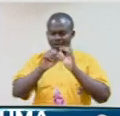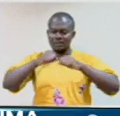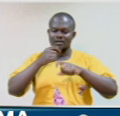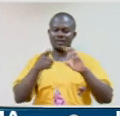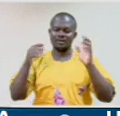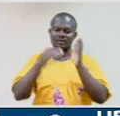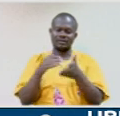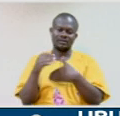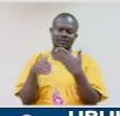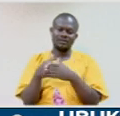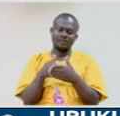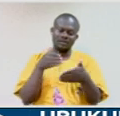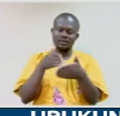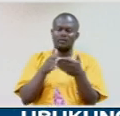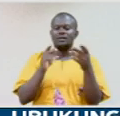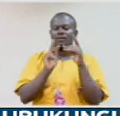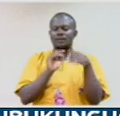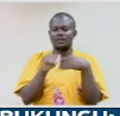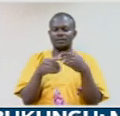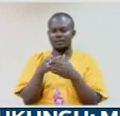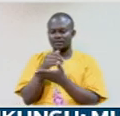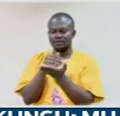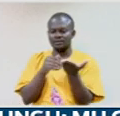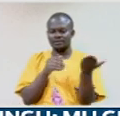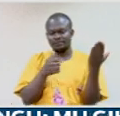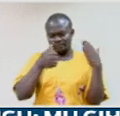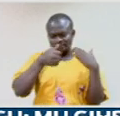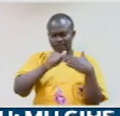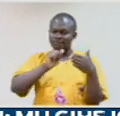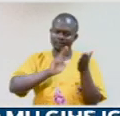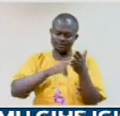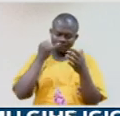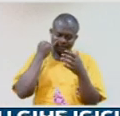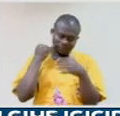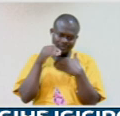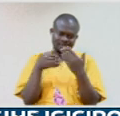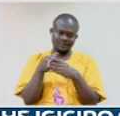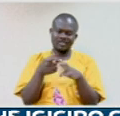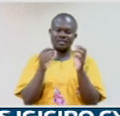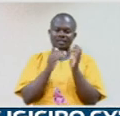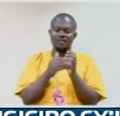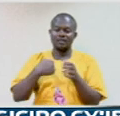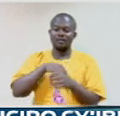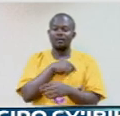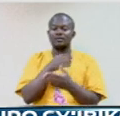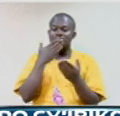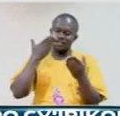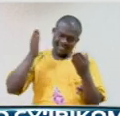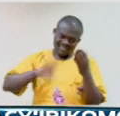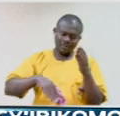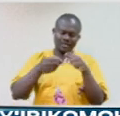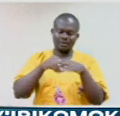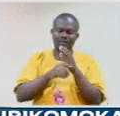nyamara yaririho yica abaturage b'abatutsi icyo rero nicyo cyemezo gikomeye cyane ariko twana kibi cyabaye ku iyo